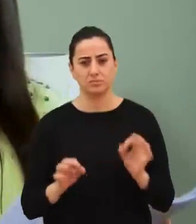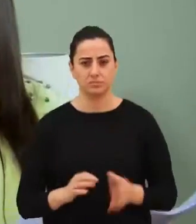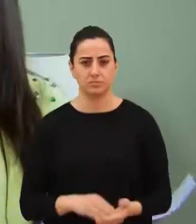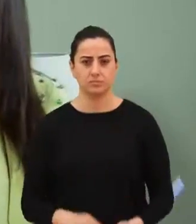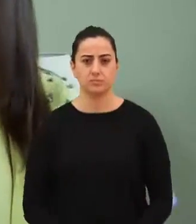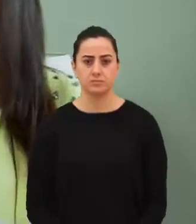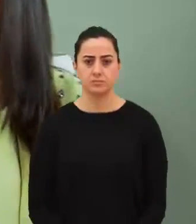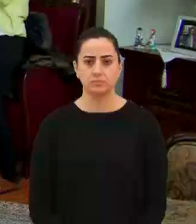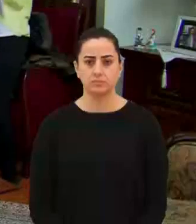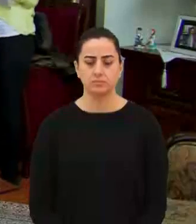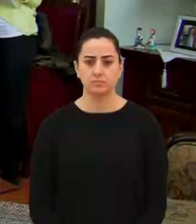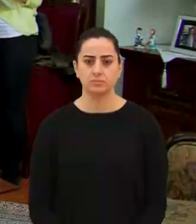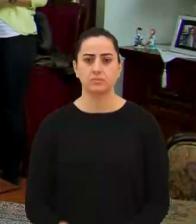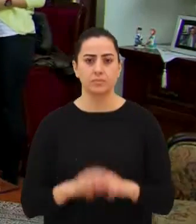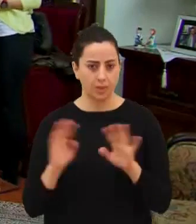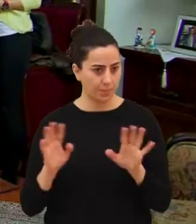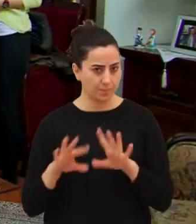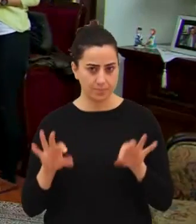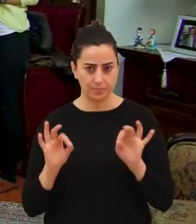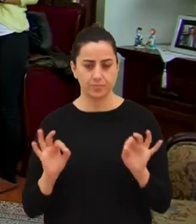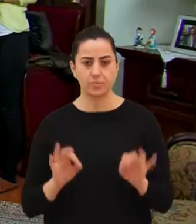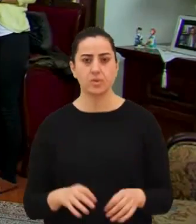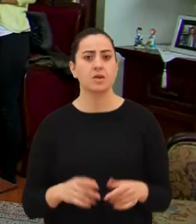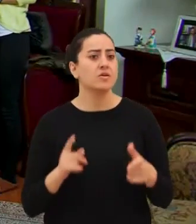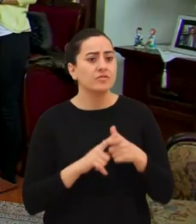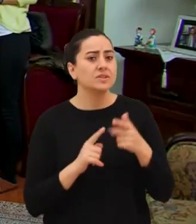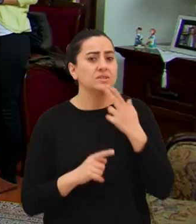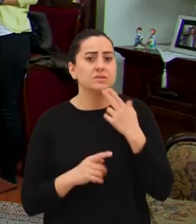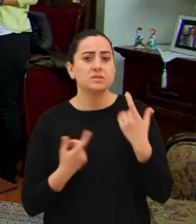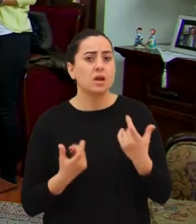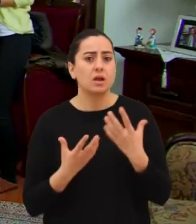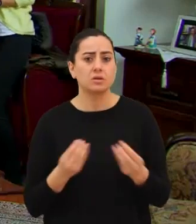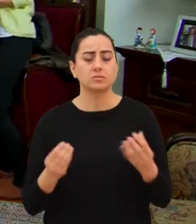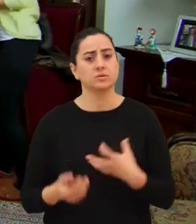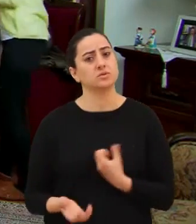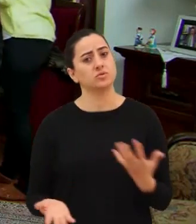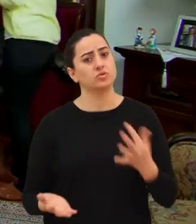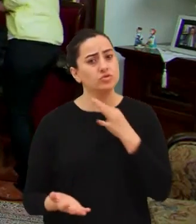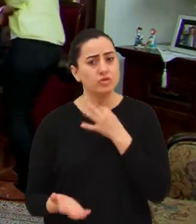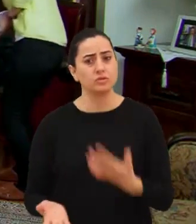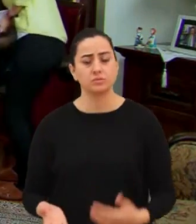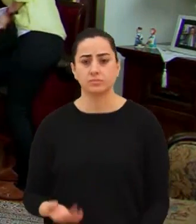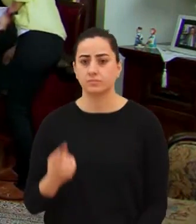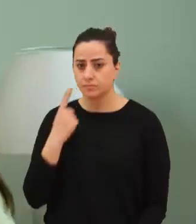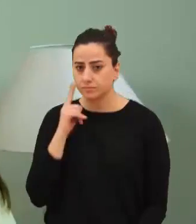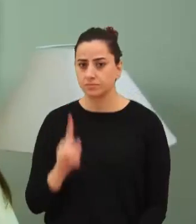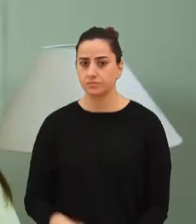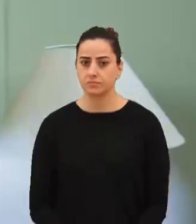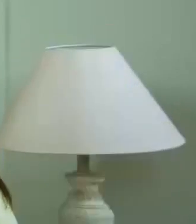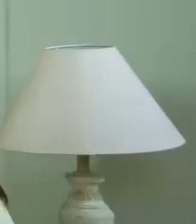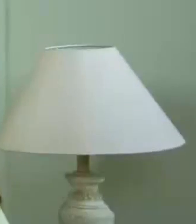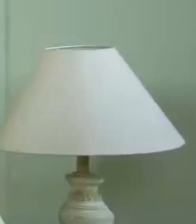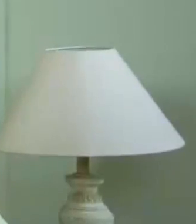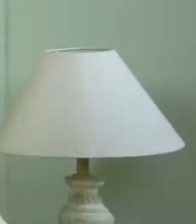yani. Tamam. Tamam Hakan o iş. Ya Filiz nerede kaldı? Arasanıza bir daha ya. Allah Allah. Ara. Hakan